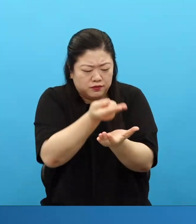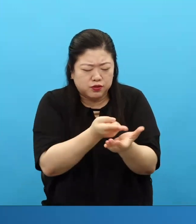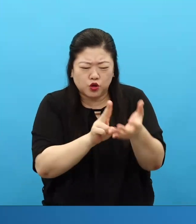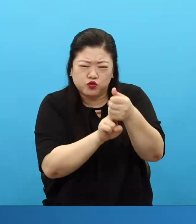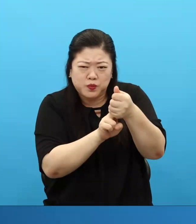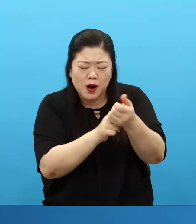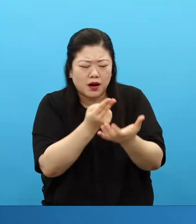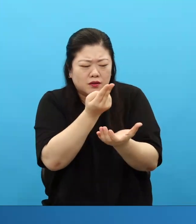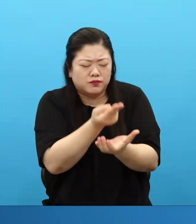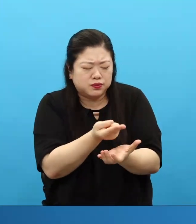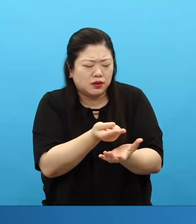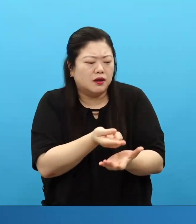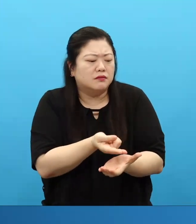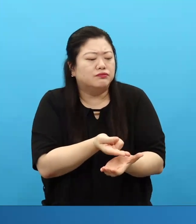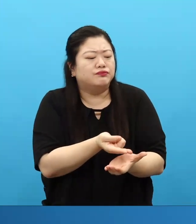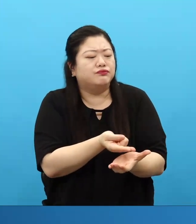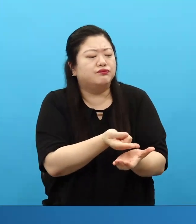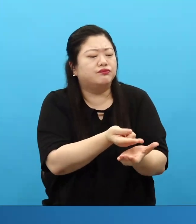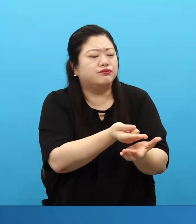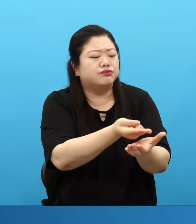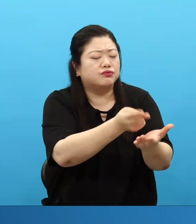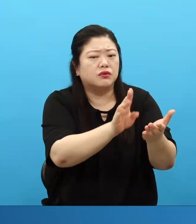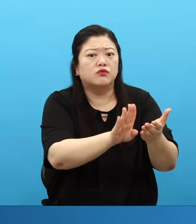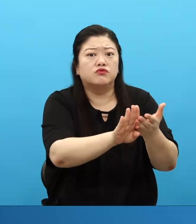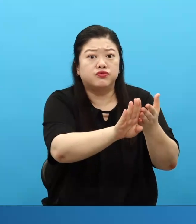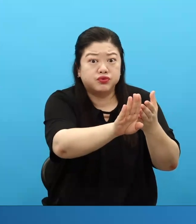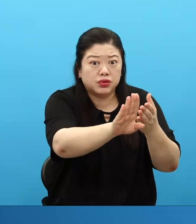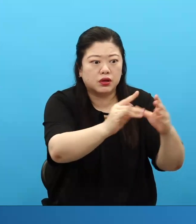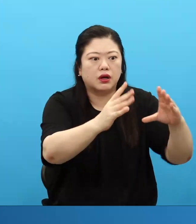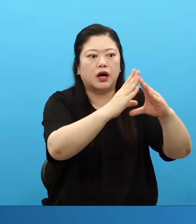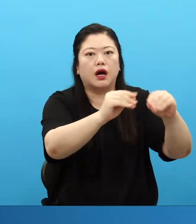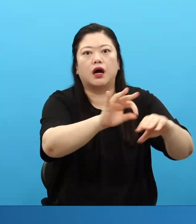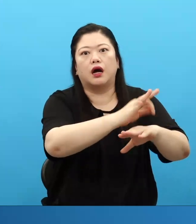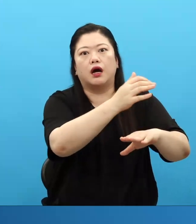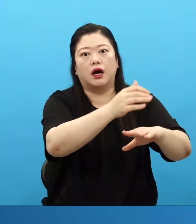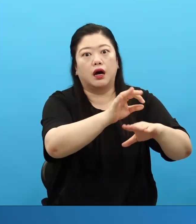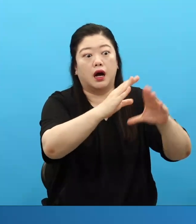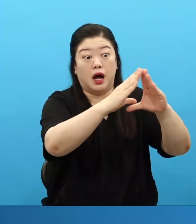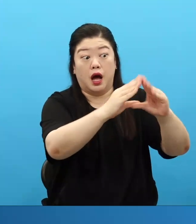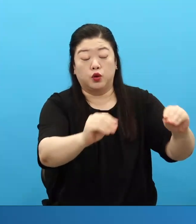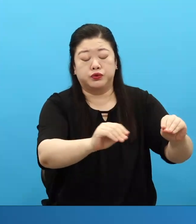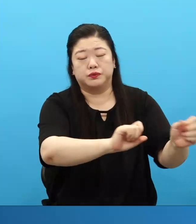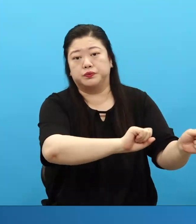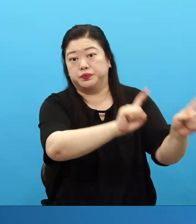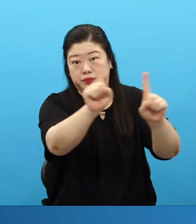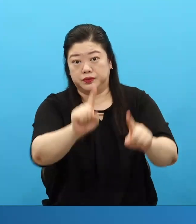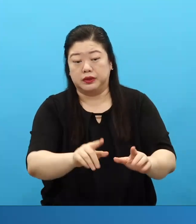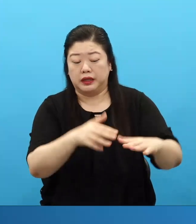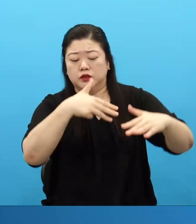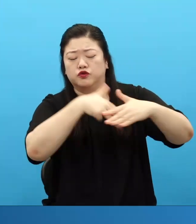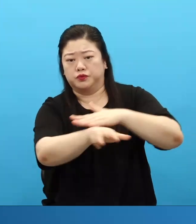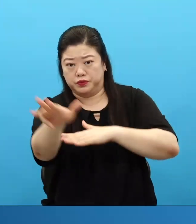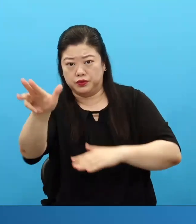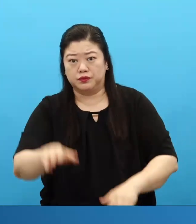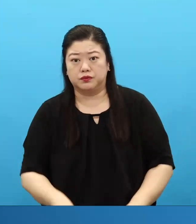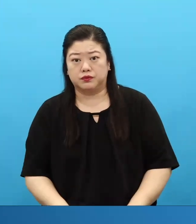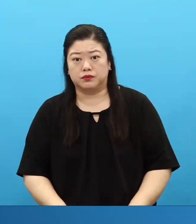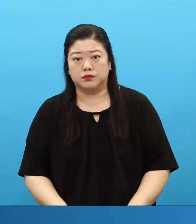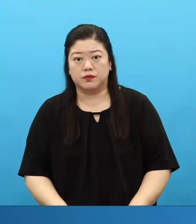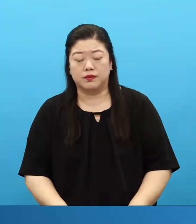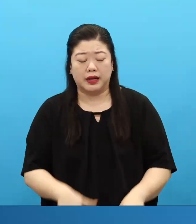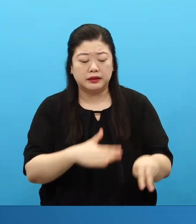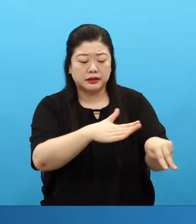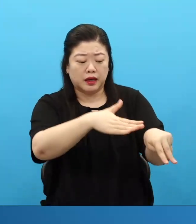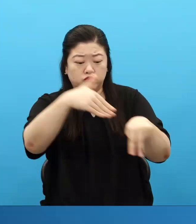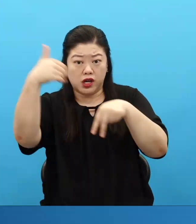기도 응답을 절대 못 받던 한나가 나시린 기도를 시작했어요. That Hannah was not receiving answer prayer at all. She began to pray for a Nazarite. 어떻게